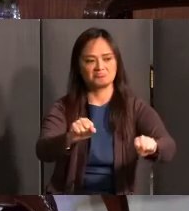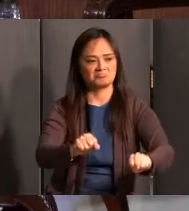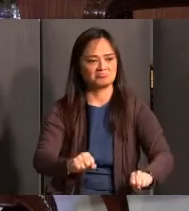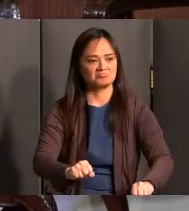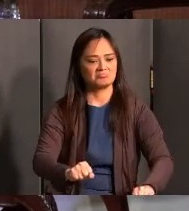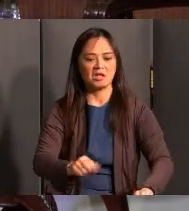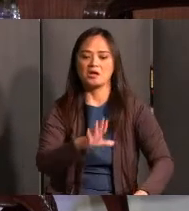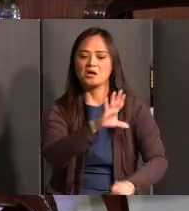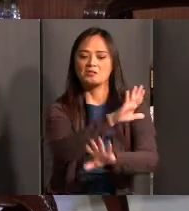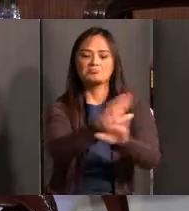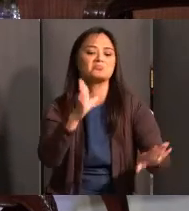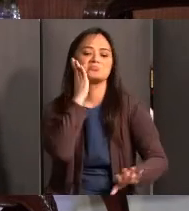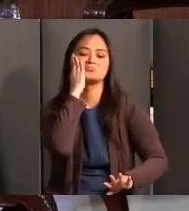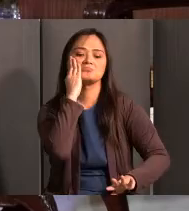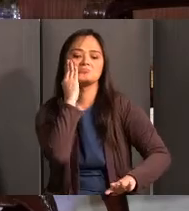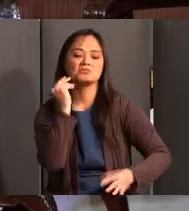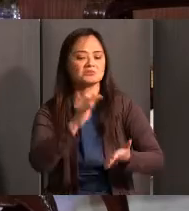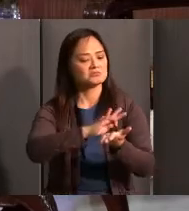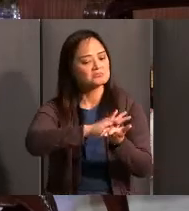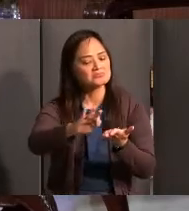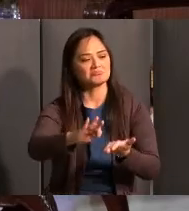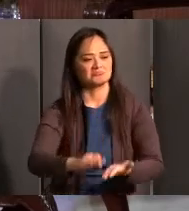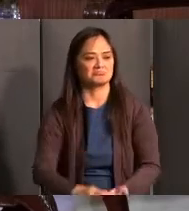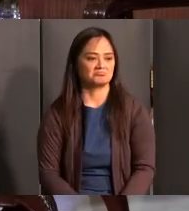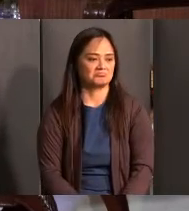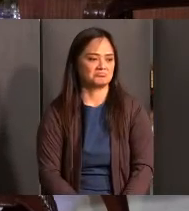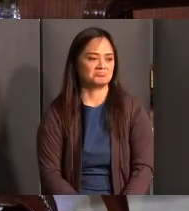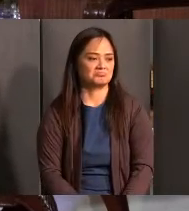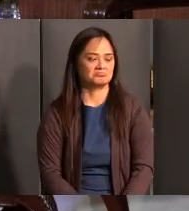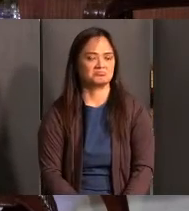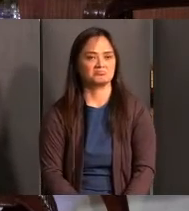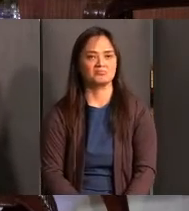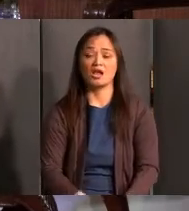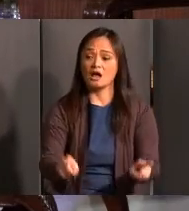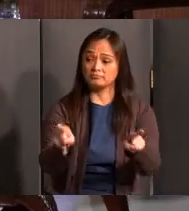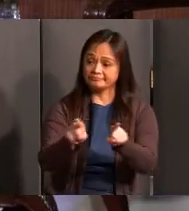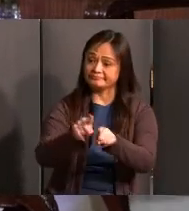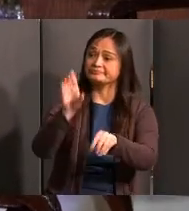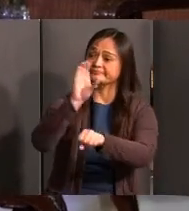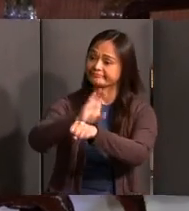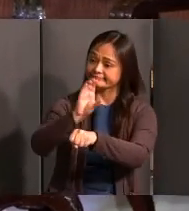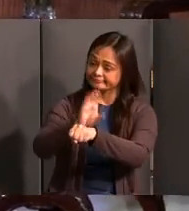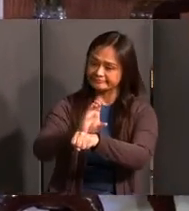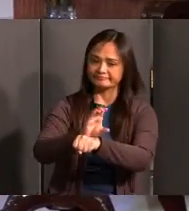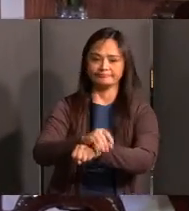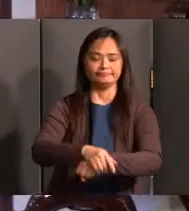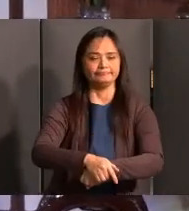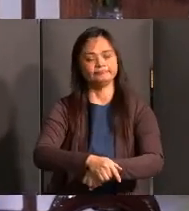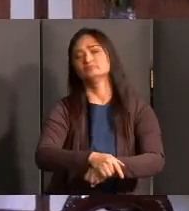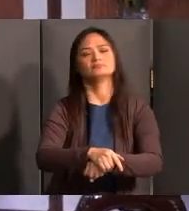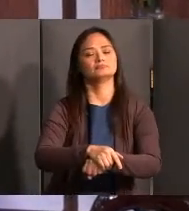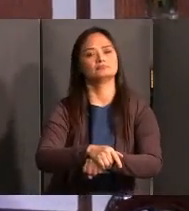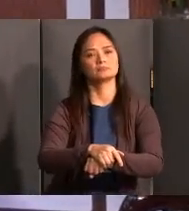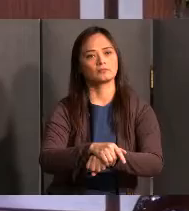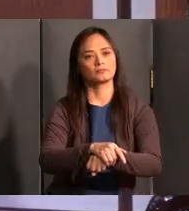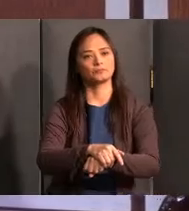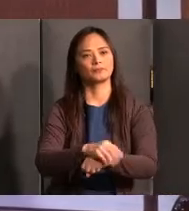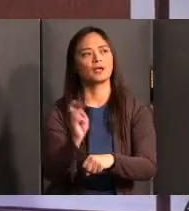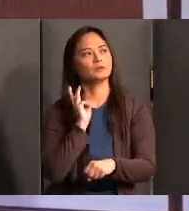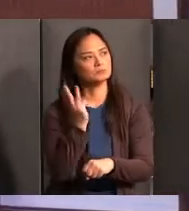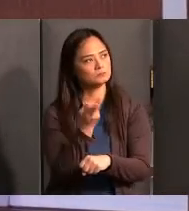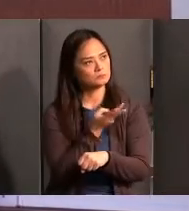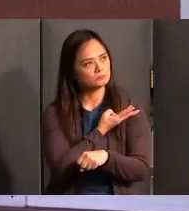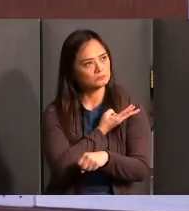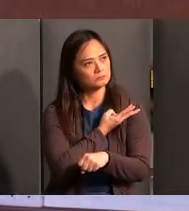that's how it is. At sa atin bilang church, bilang eklesia, we